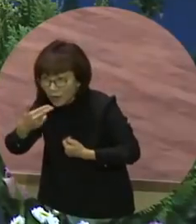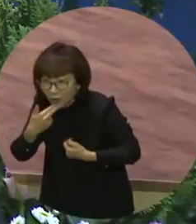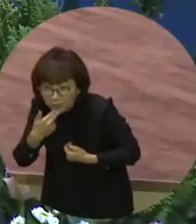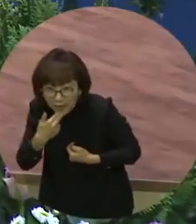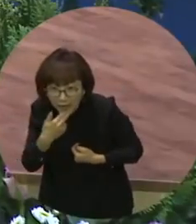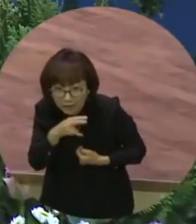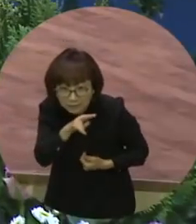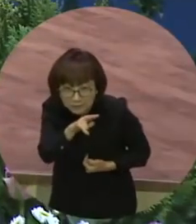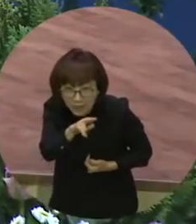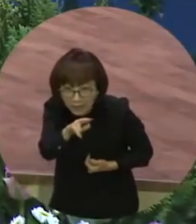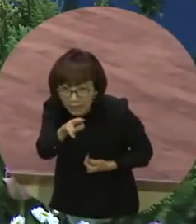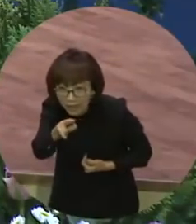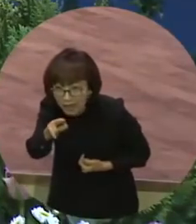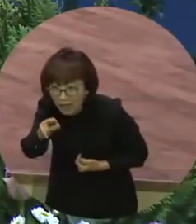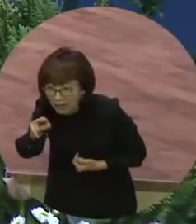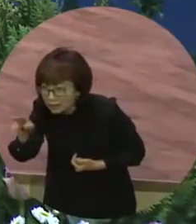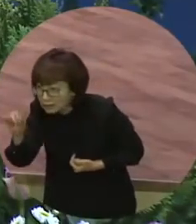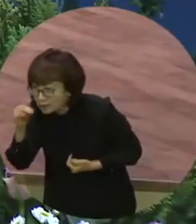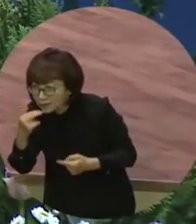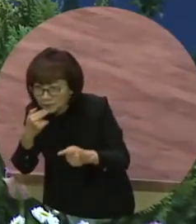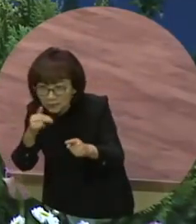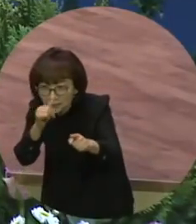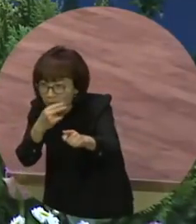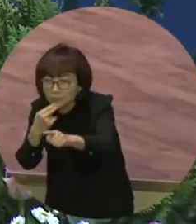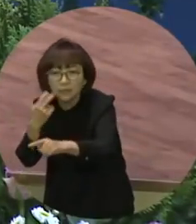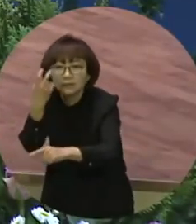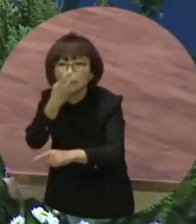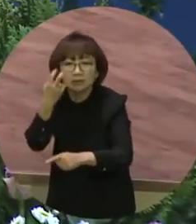말을 대로 따라가고 있냐? 그것만 보는 거예요, 하나님은.